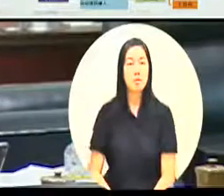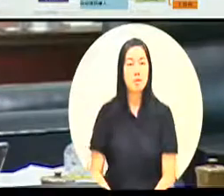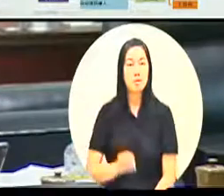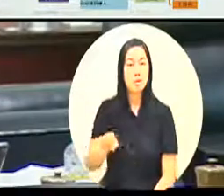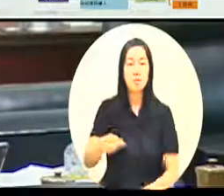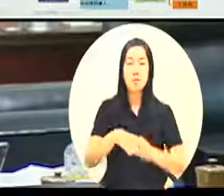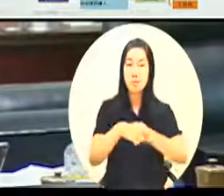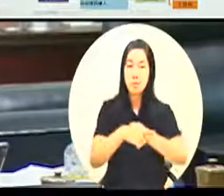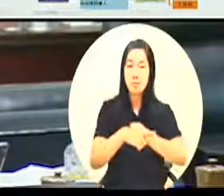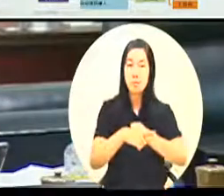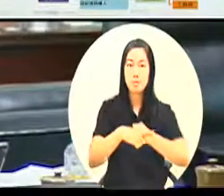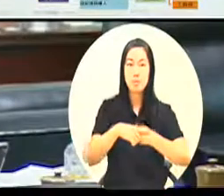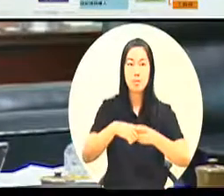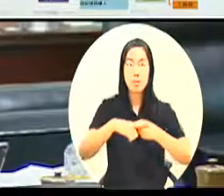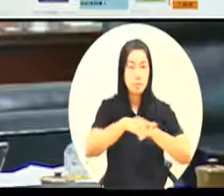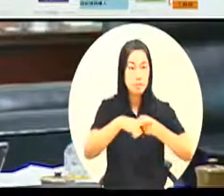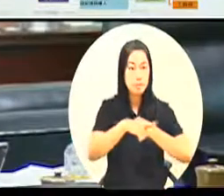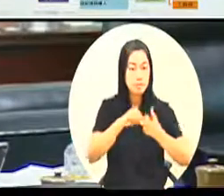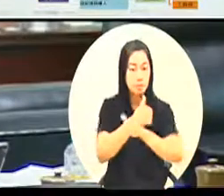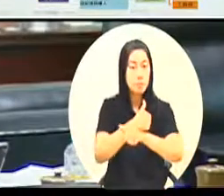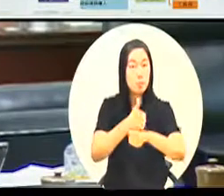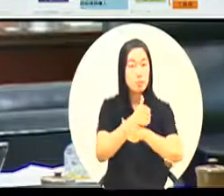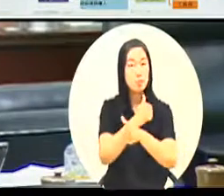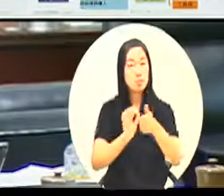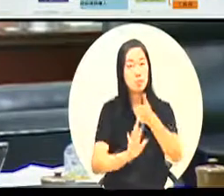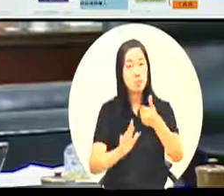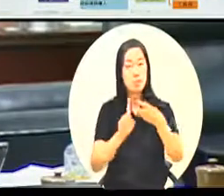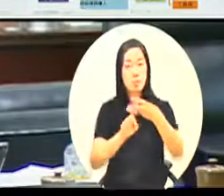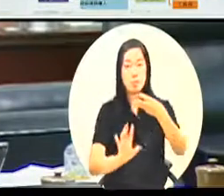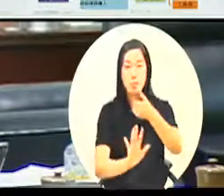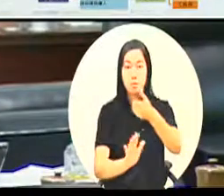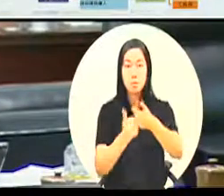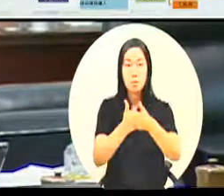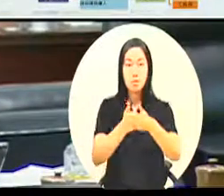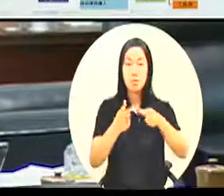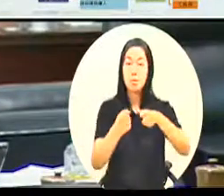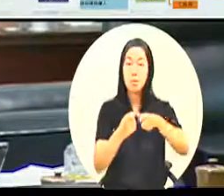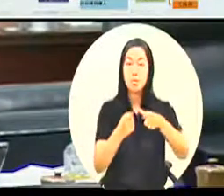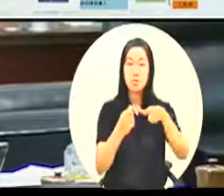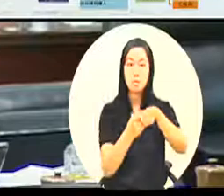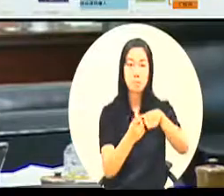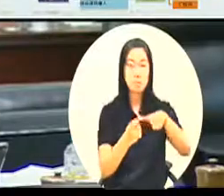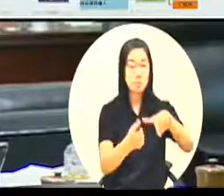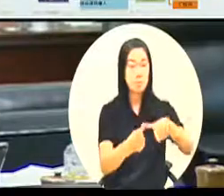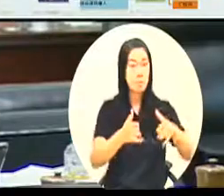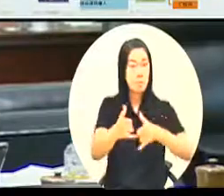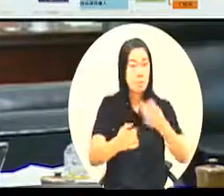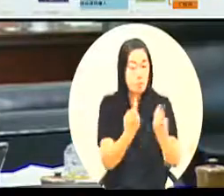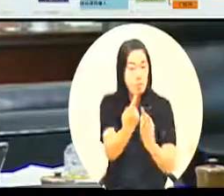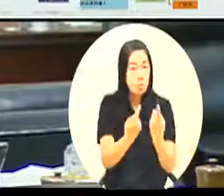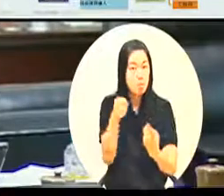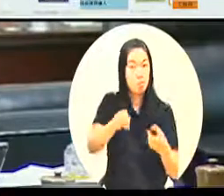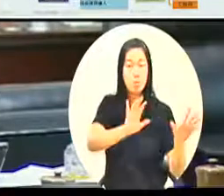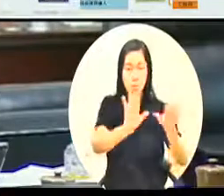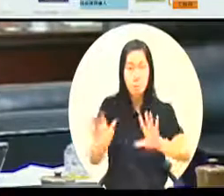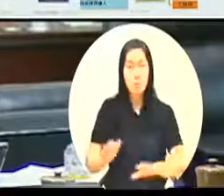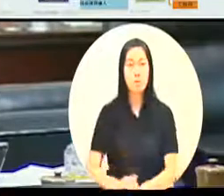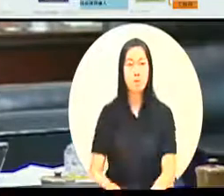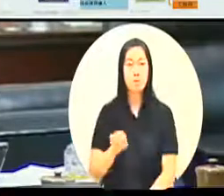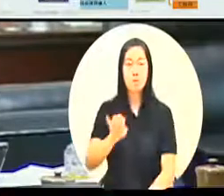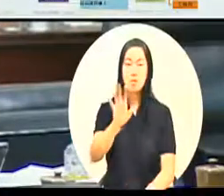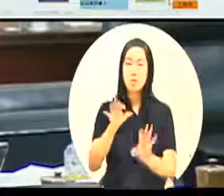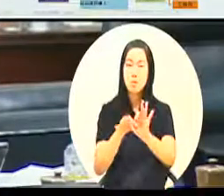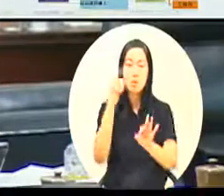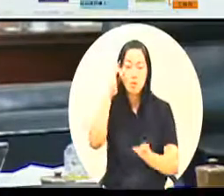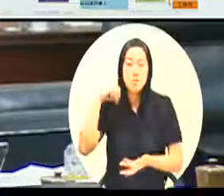考会主委哈，目前整个在地居民公民参与的程度有没有什么状况，以及他们相关的意